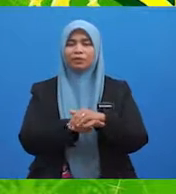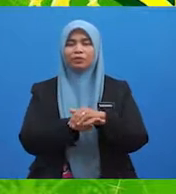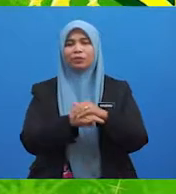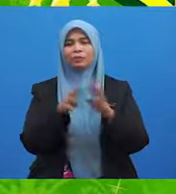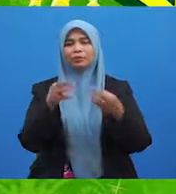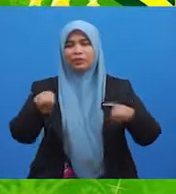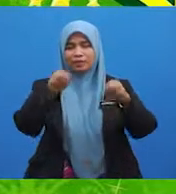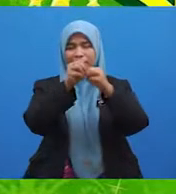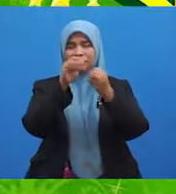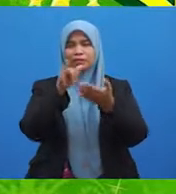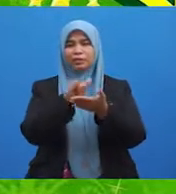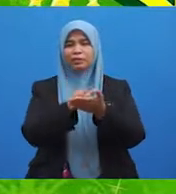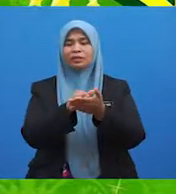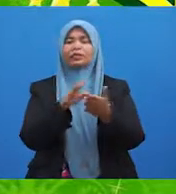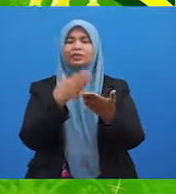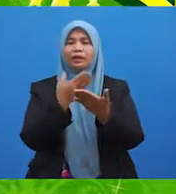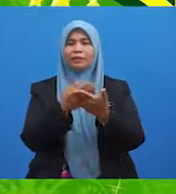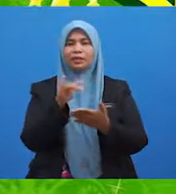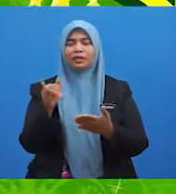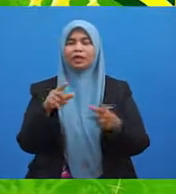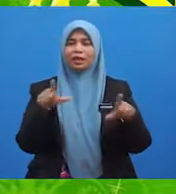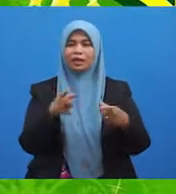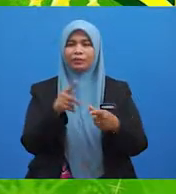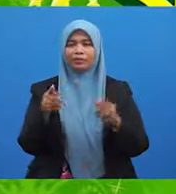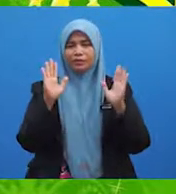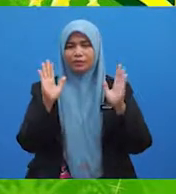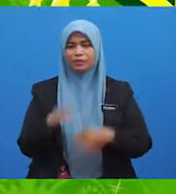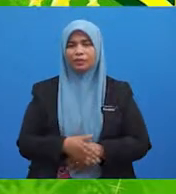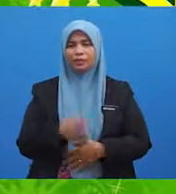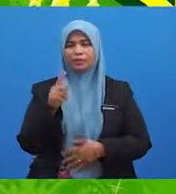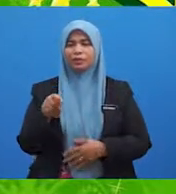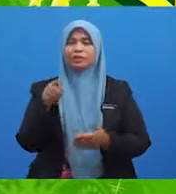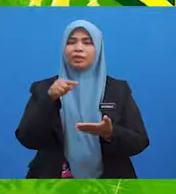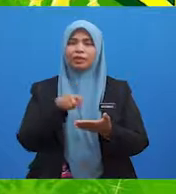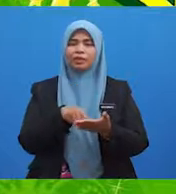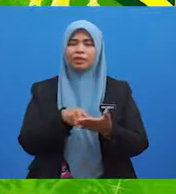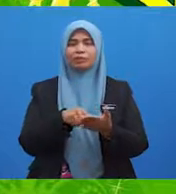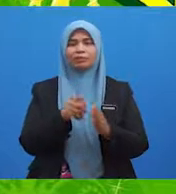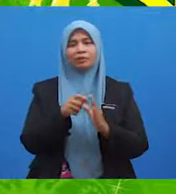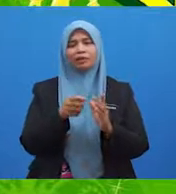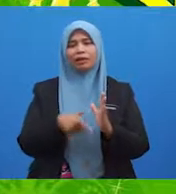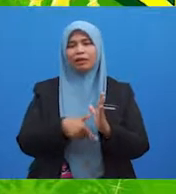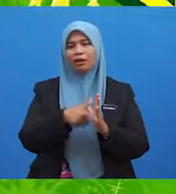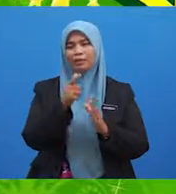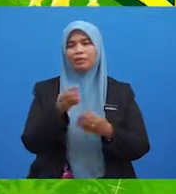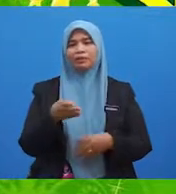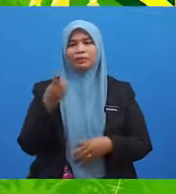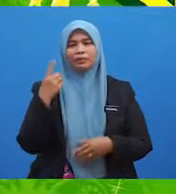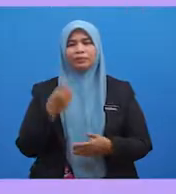masjid tersebut, sebaiknya lakukan solat sunat ini terlebih dahulu.